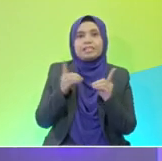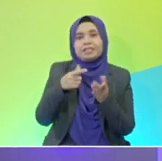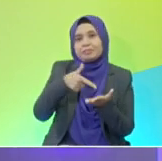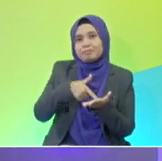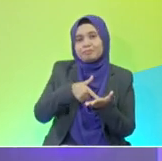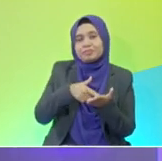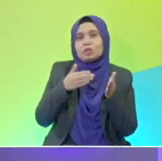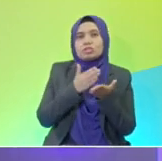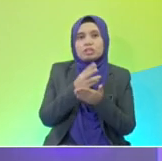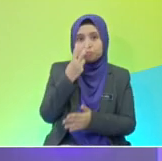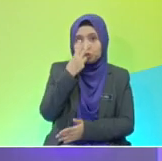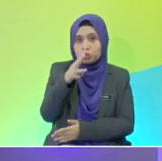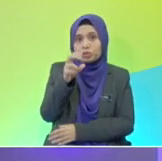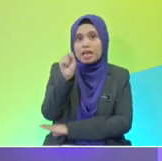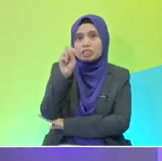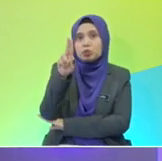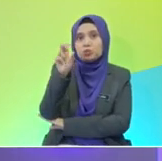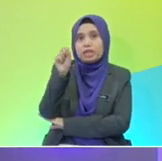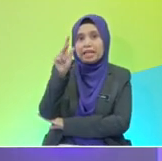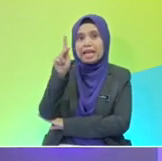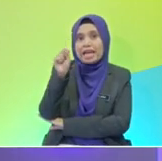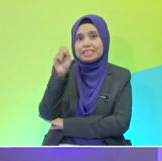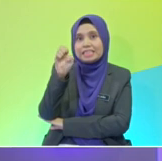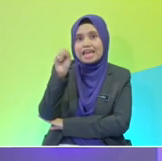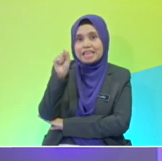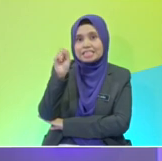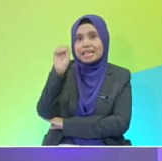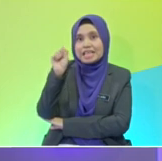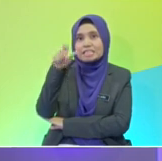teruskan menuntun sukses SPM 2022